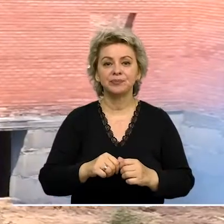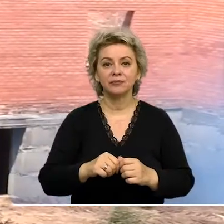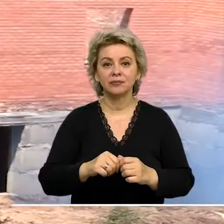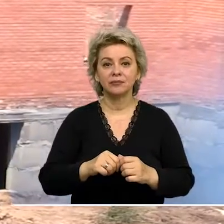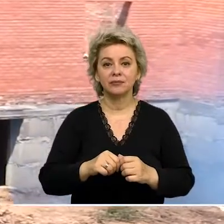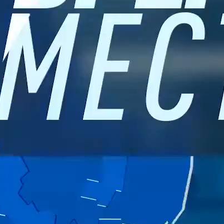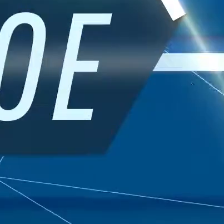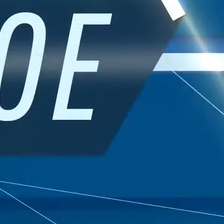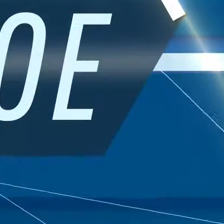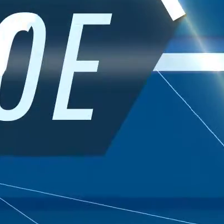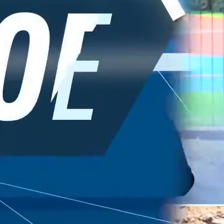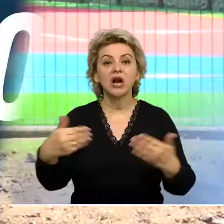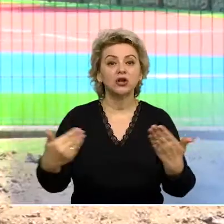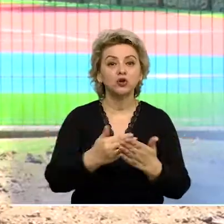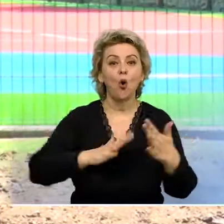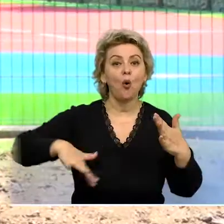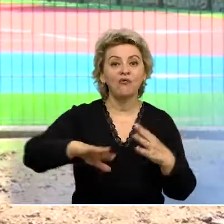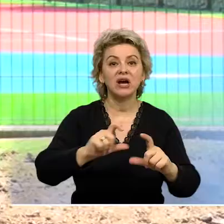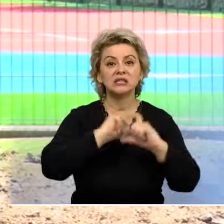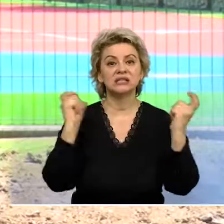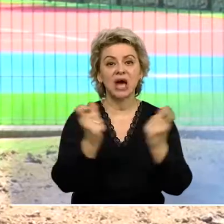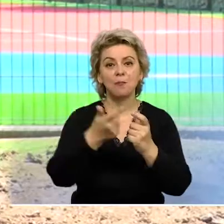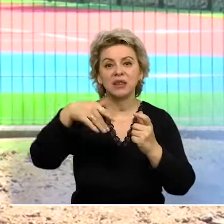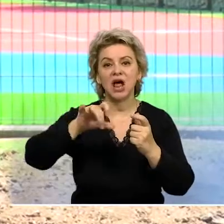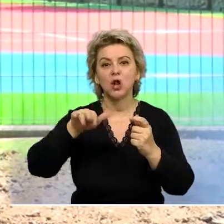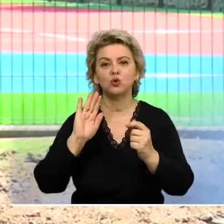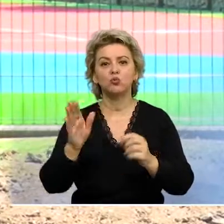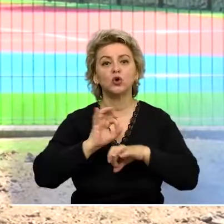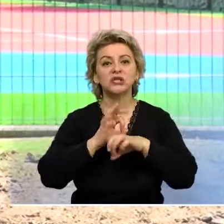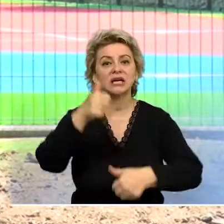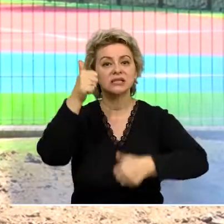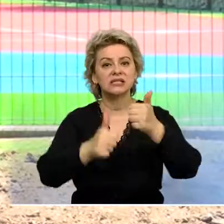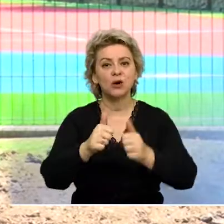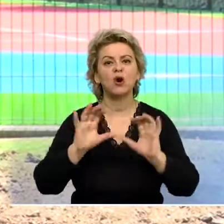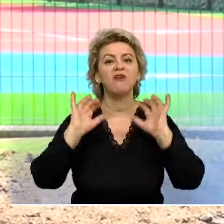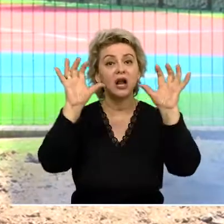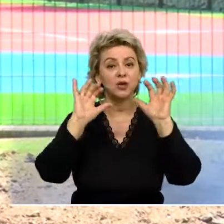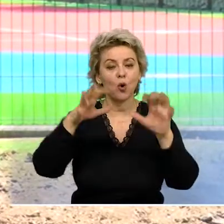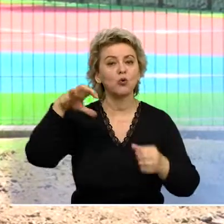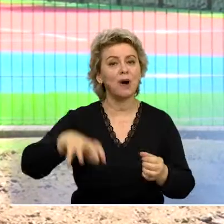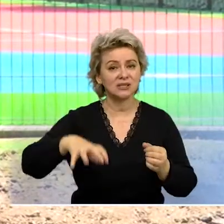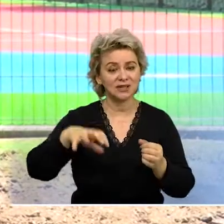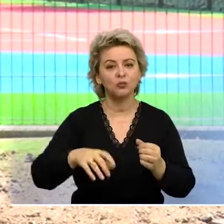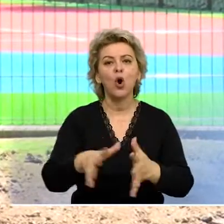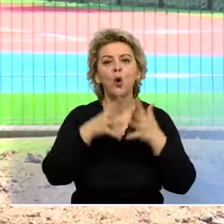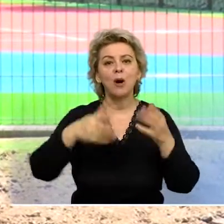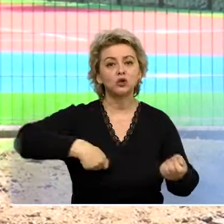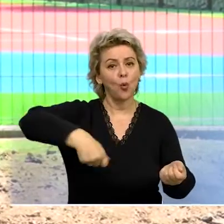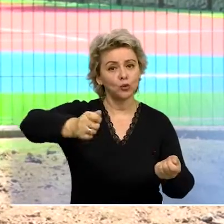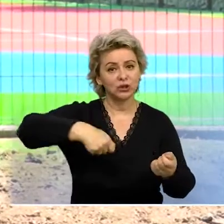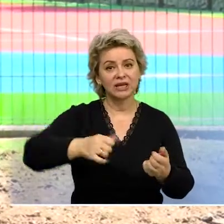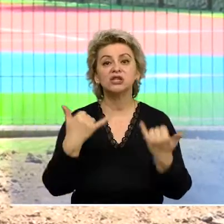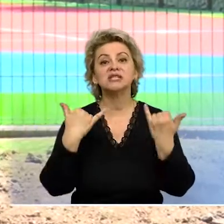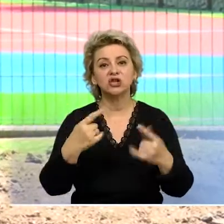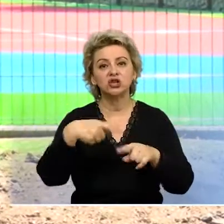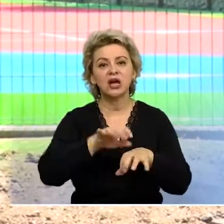программы «Время местное». Совсем скоро на новой площадке стадиона «Металлург» можно будет проводить соревнования по волейболу,